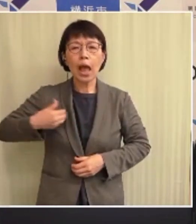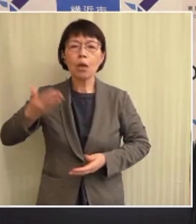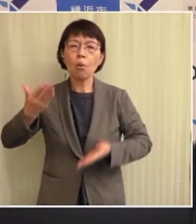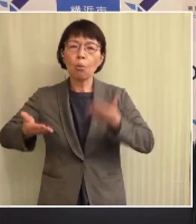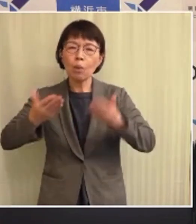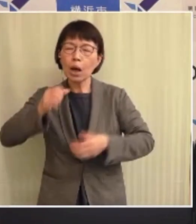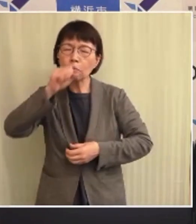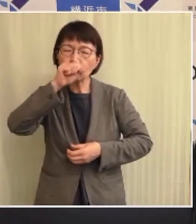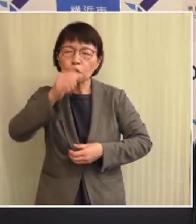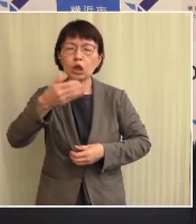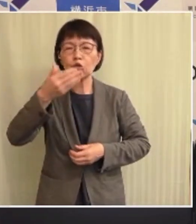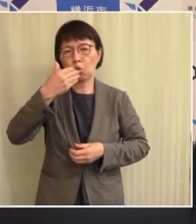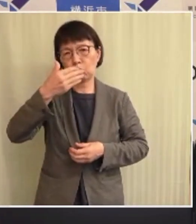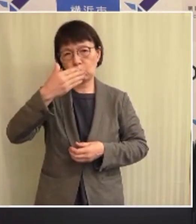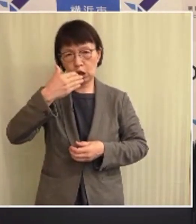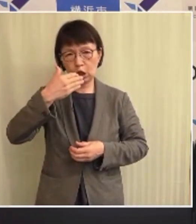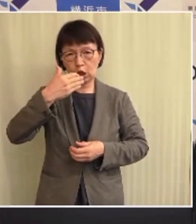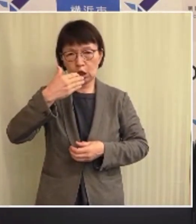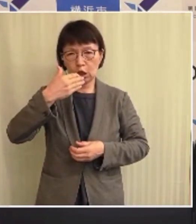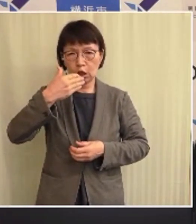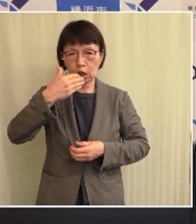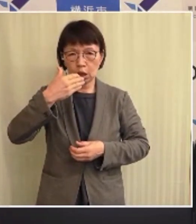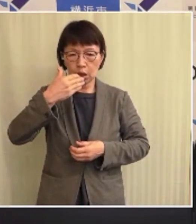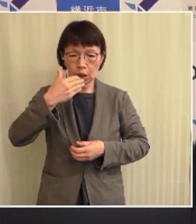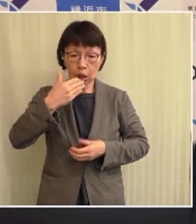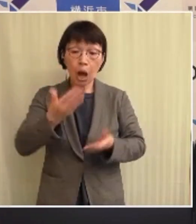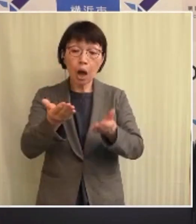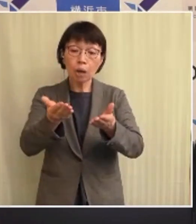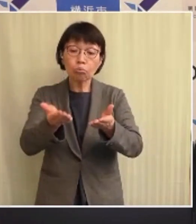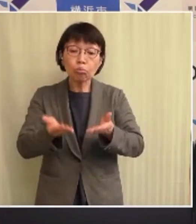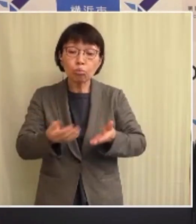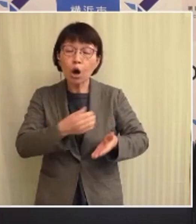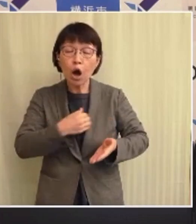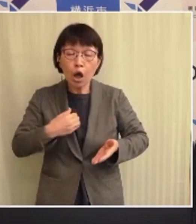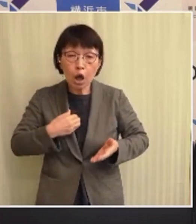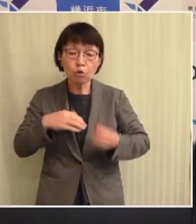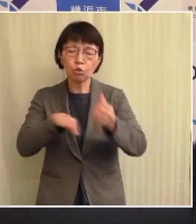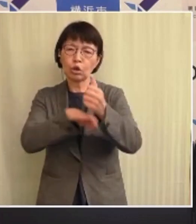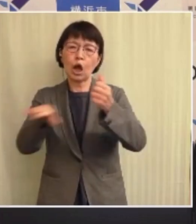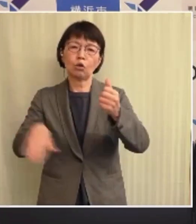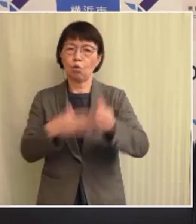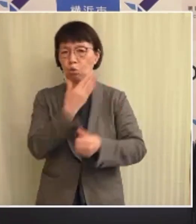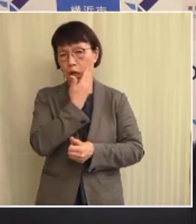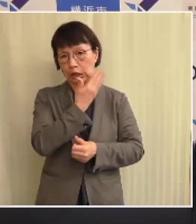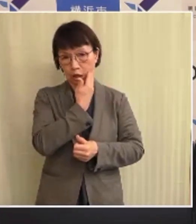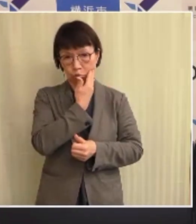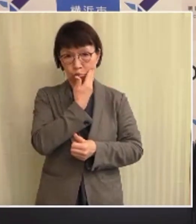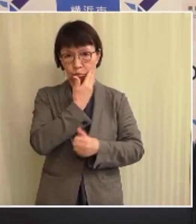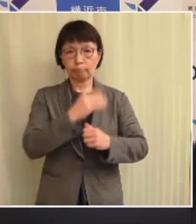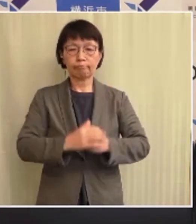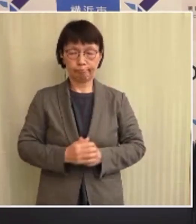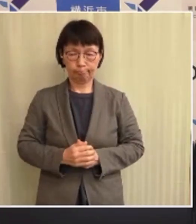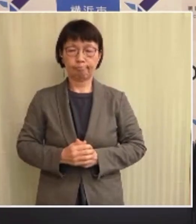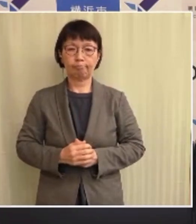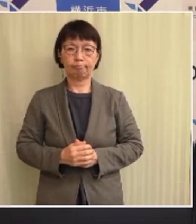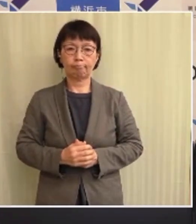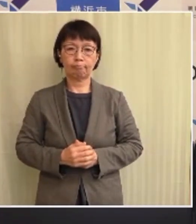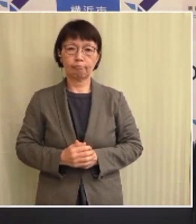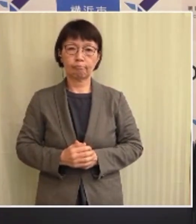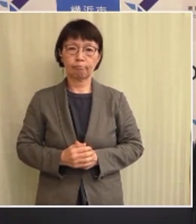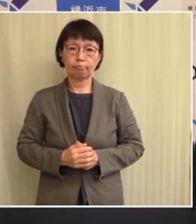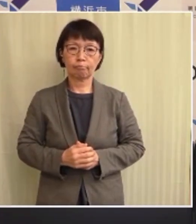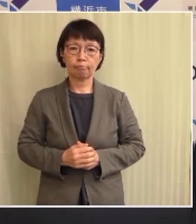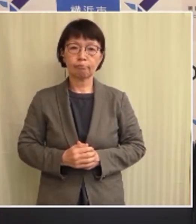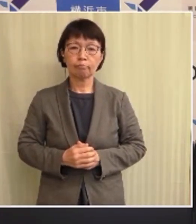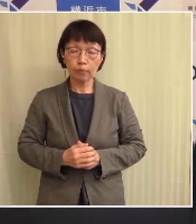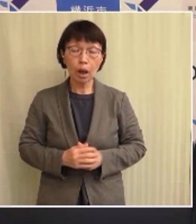事を、入手できる環境が重要であろうかというふうに考えております。